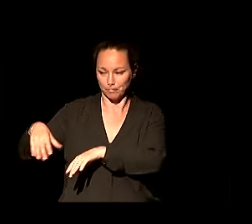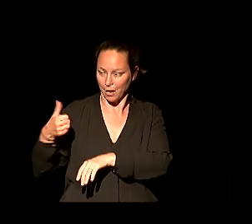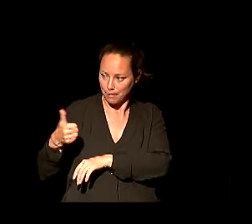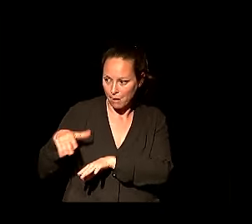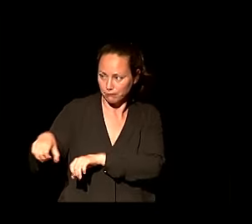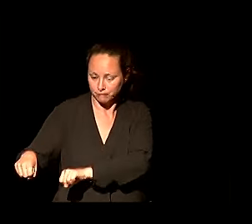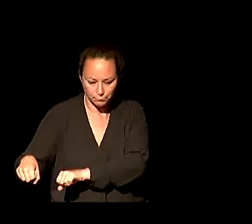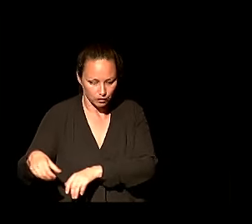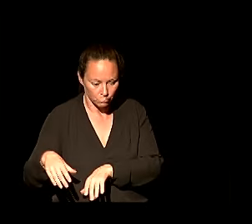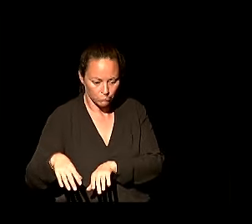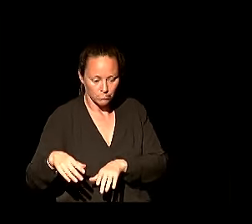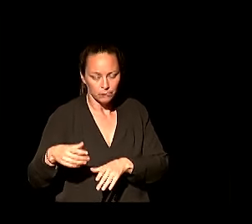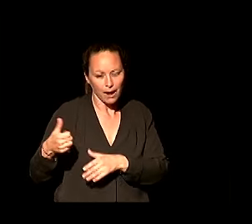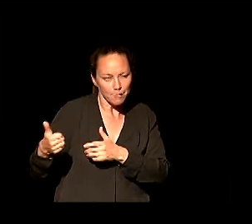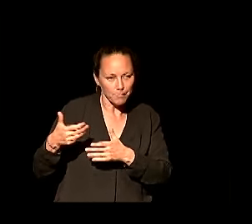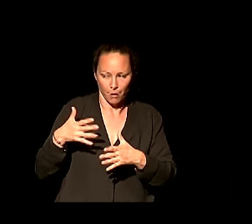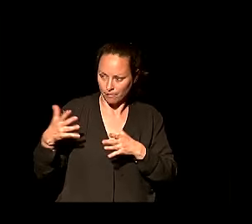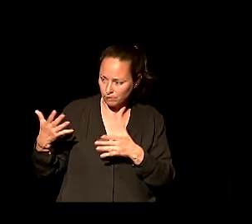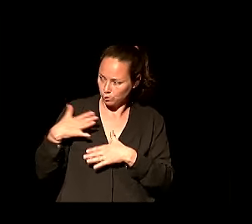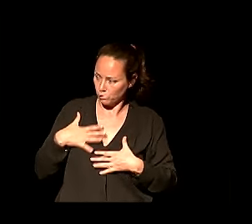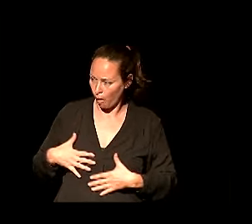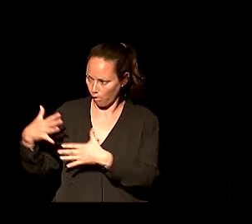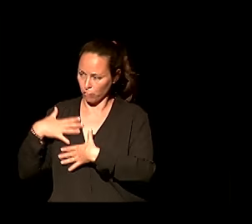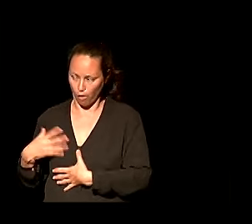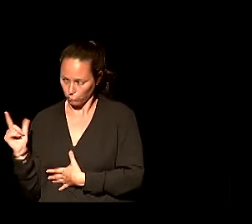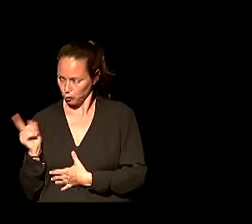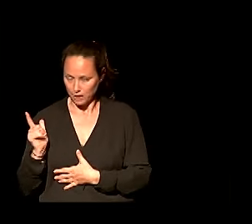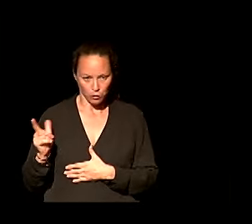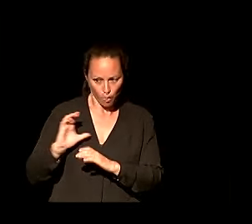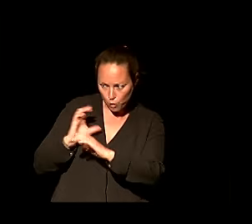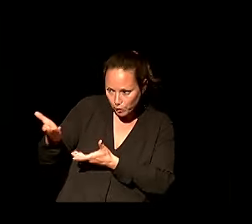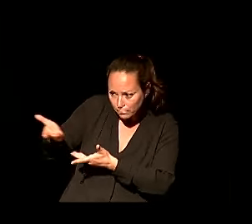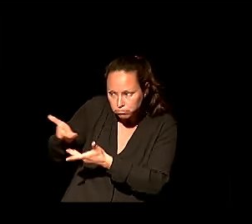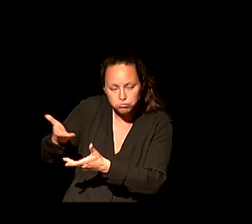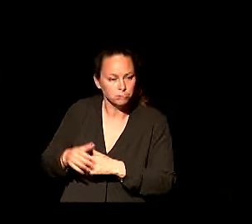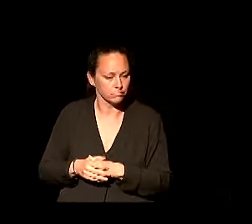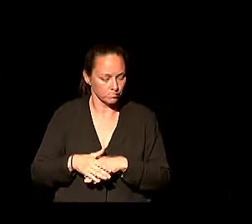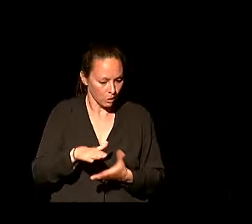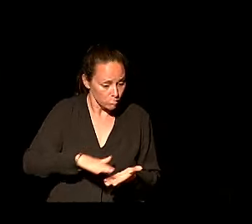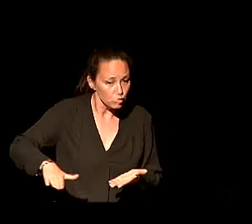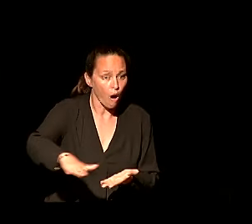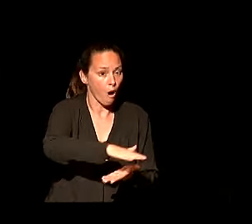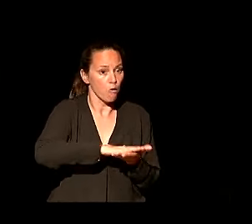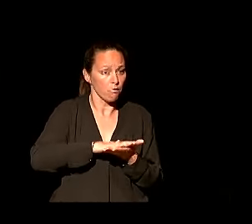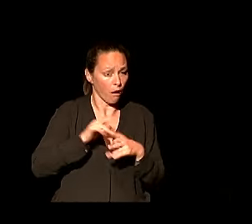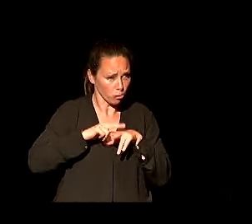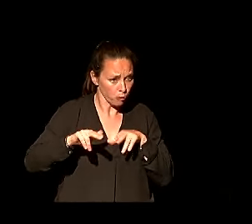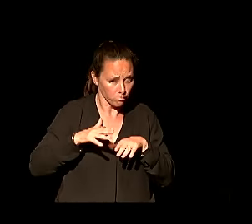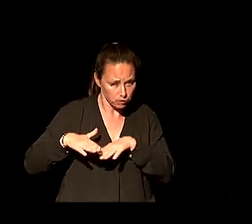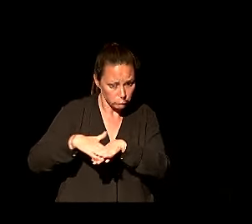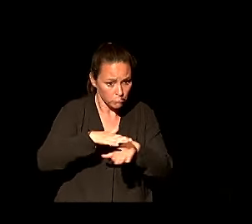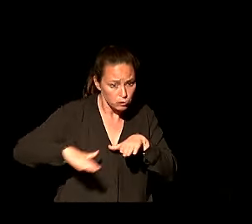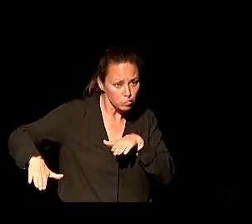s'exerce comme ça, et où leur corps rentre en dialogue. Et puis c'est sur un sol comme ça, nu, qui rappelle,